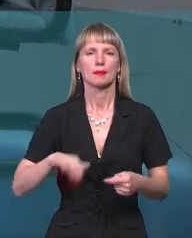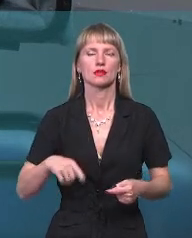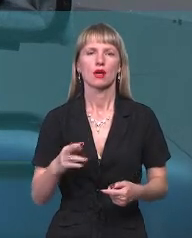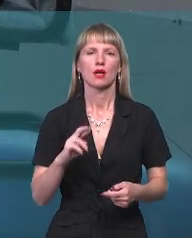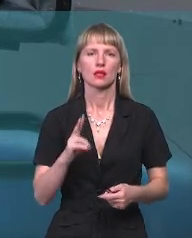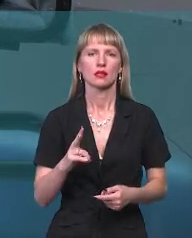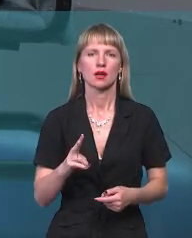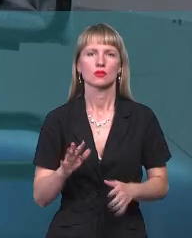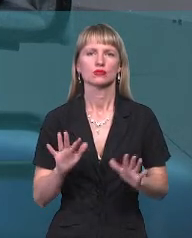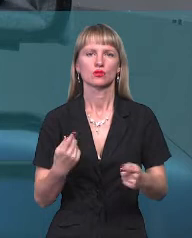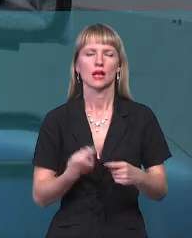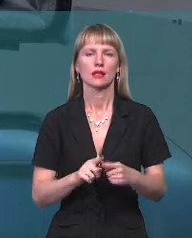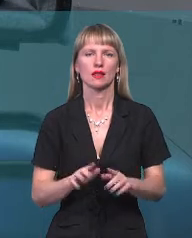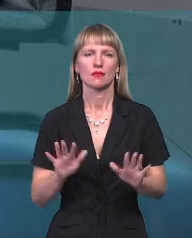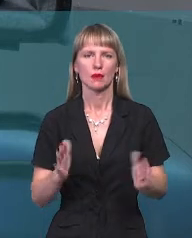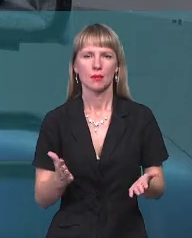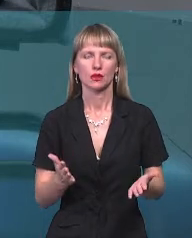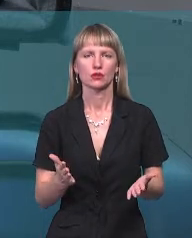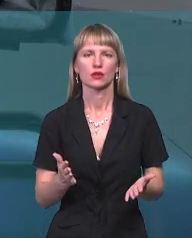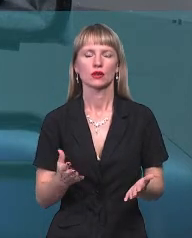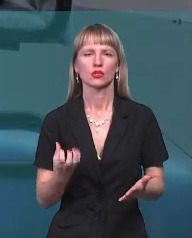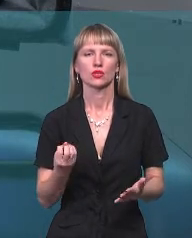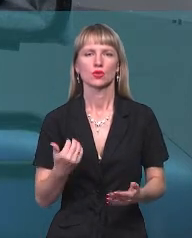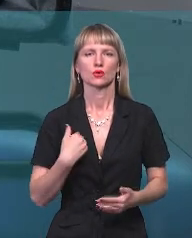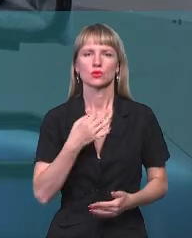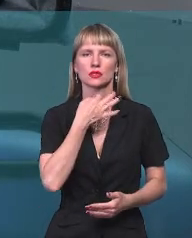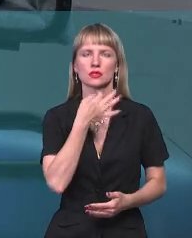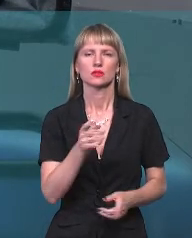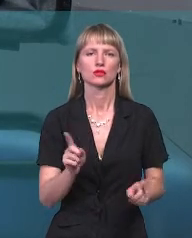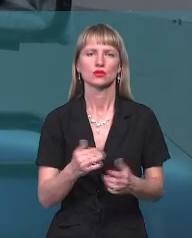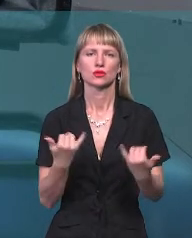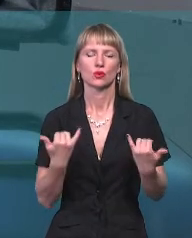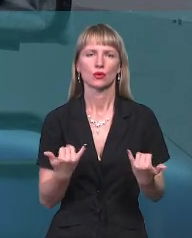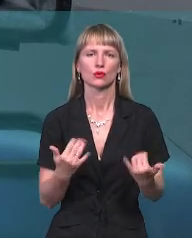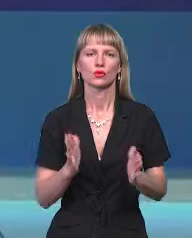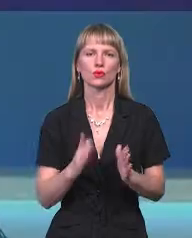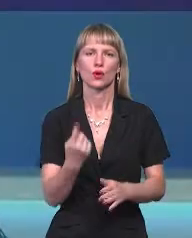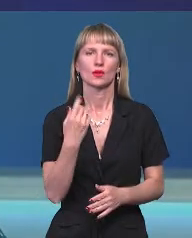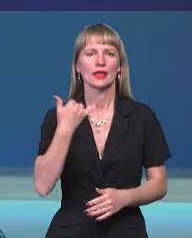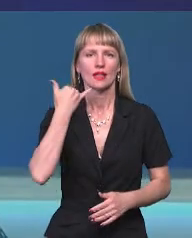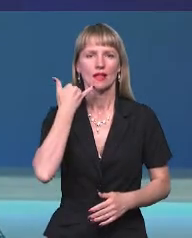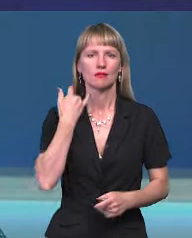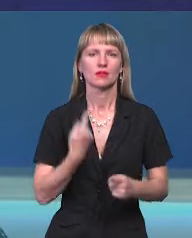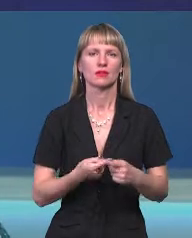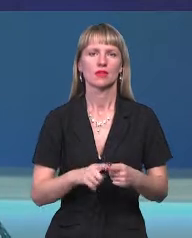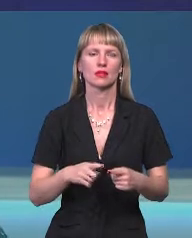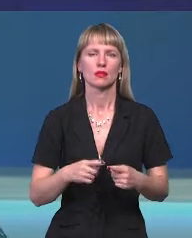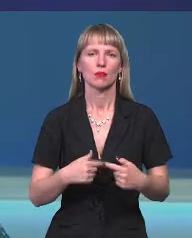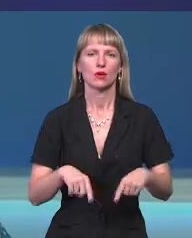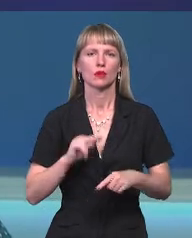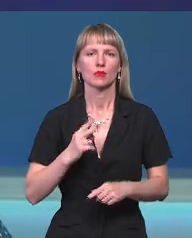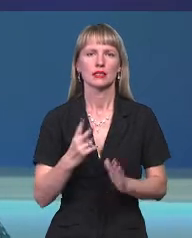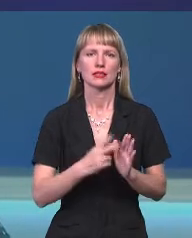того, як трапився цей випадок. До речі, хочу зазначити, що сьогодні лише один телефон в цьому органі працює,